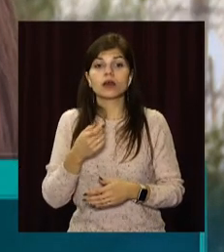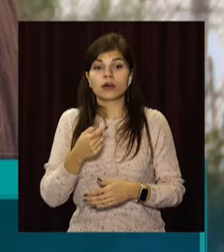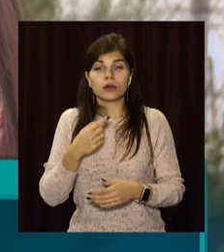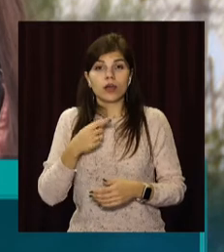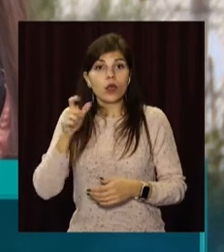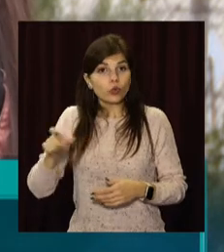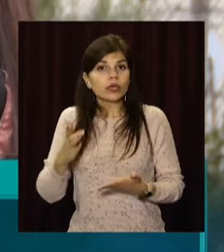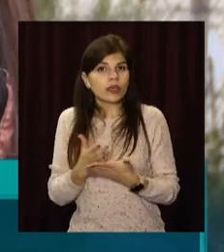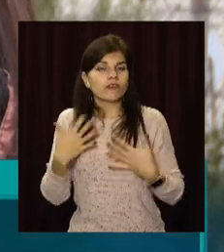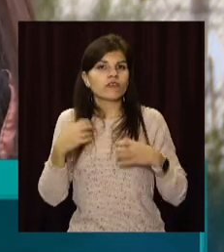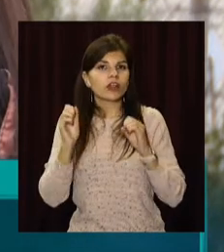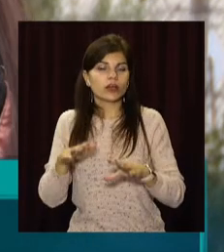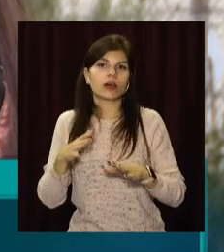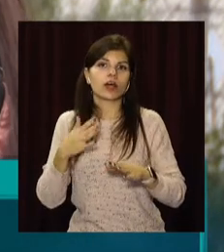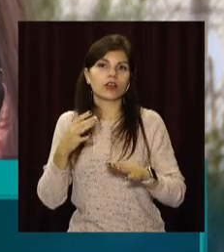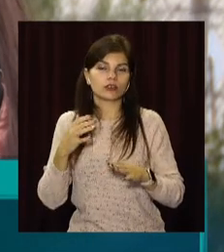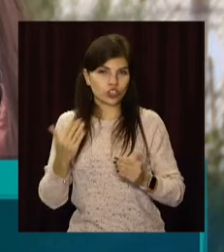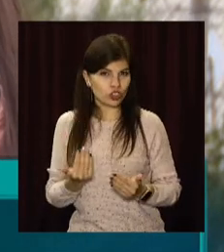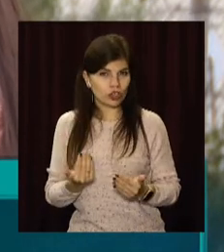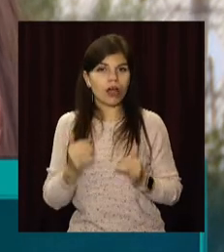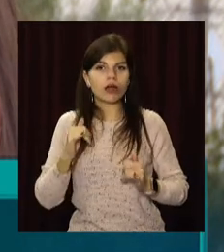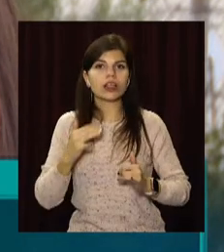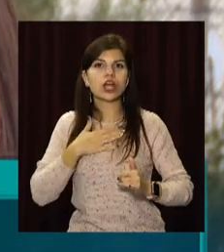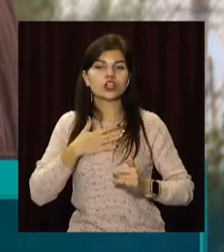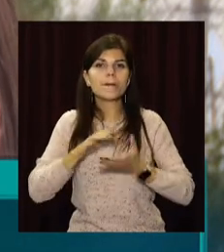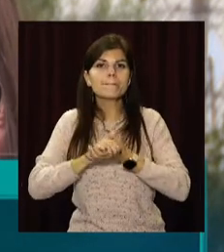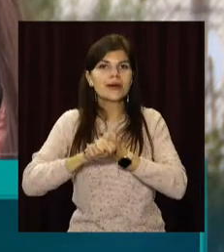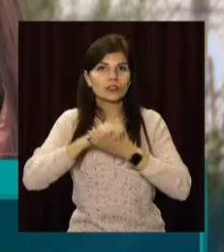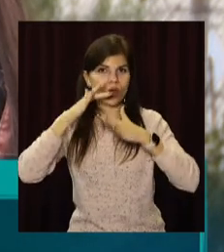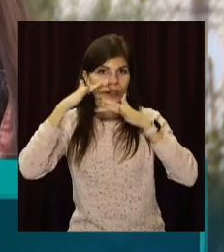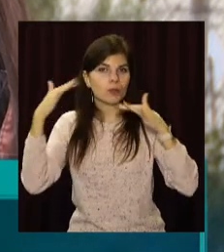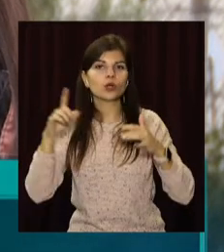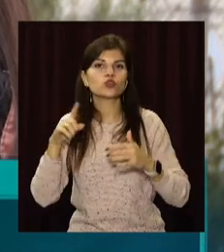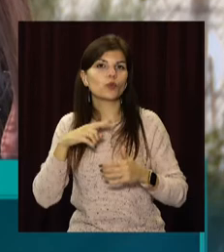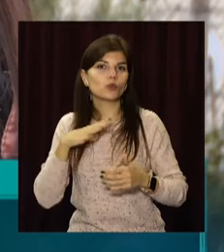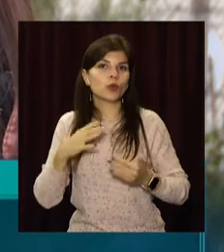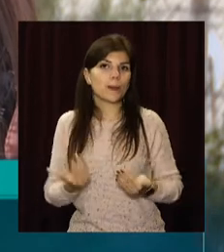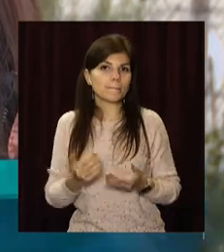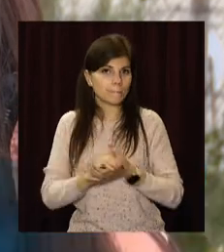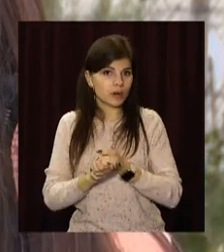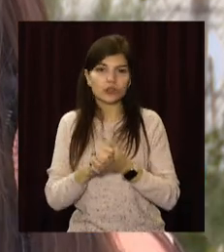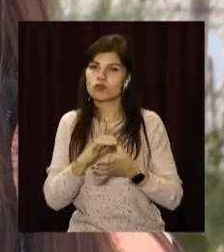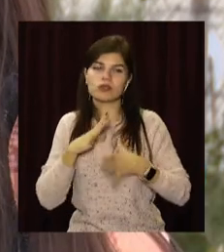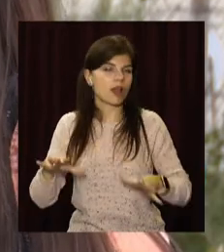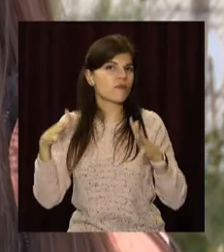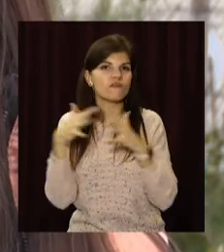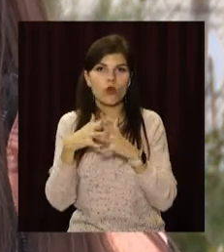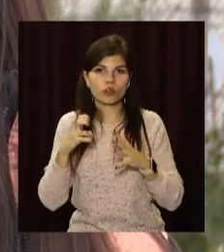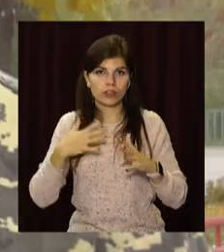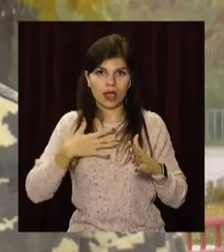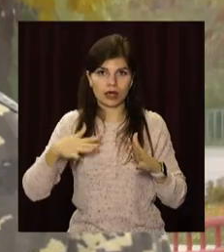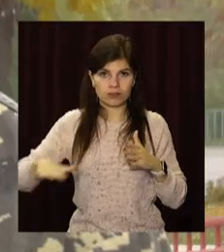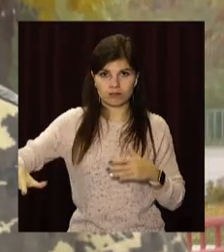заради нашого мирного неба, щоб ми жили у мирі, щоб не було війн на нашій